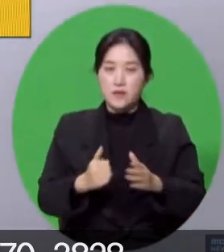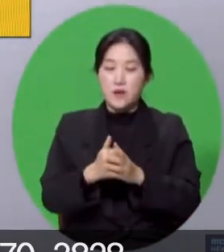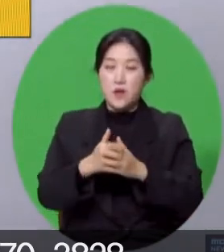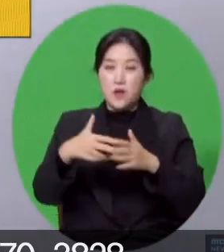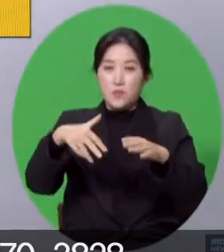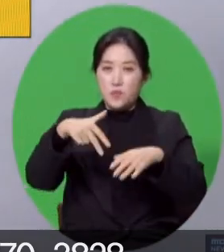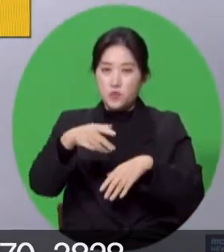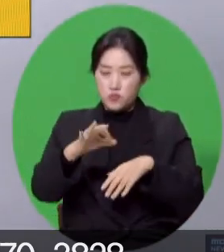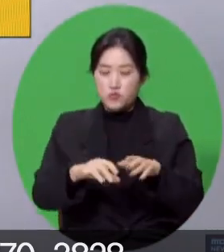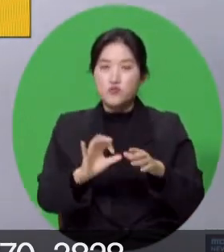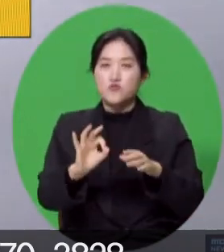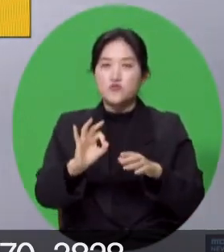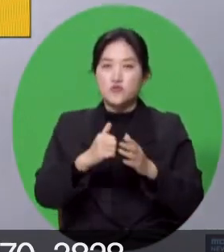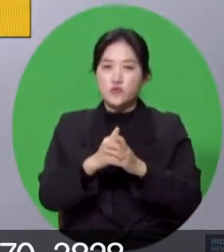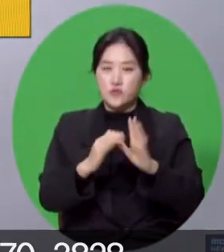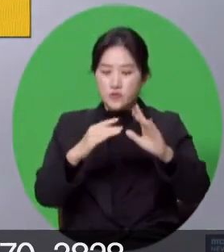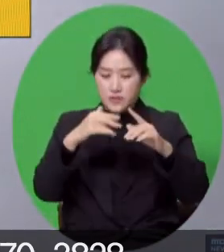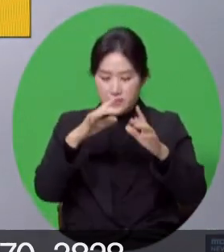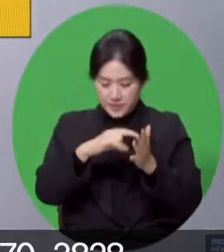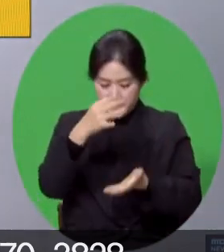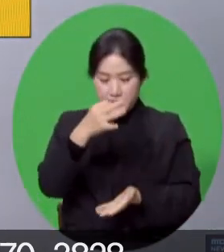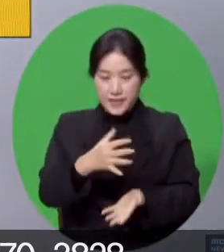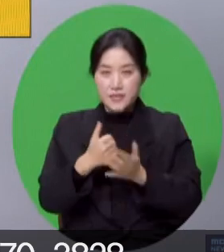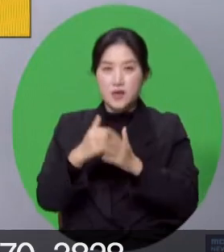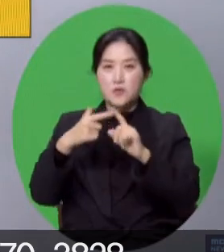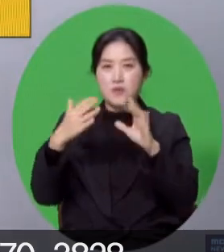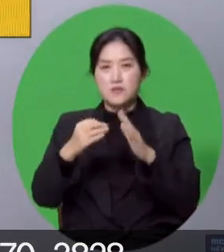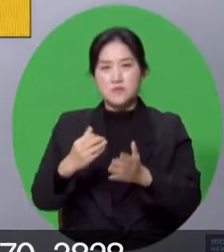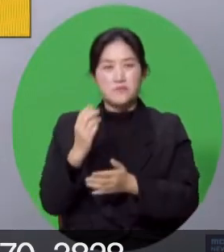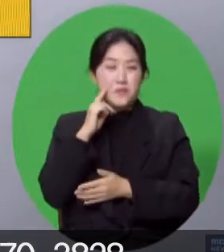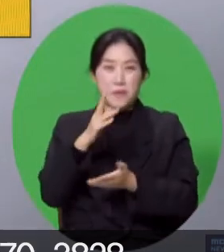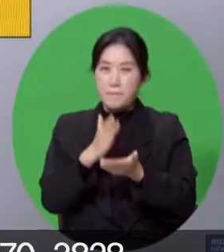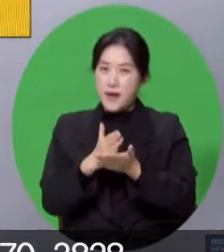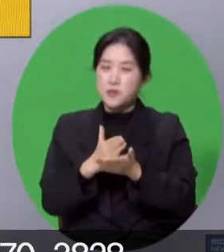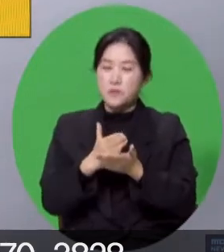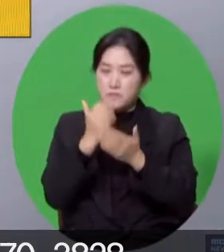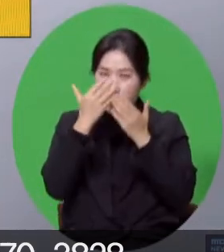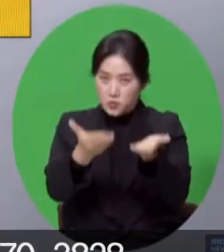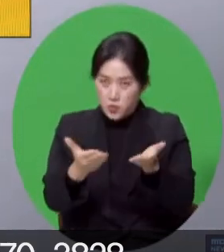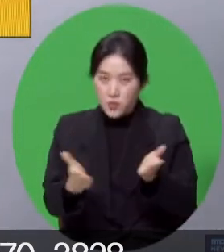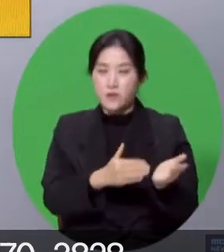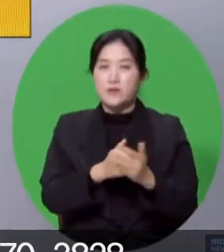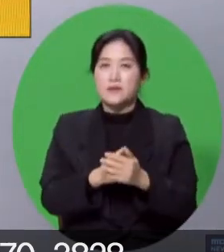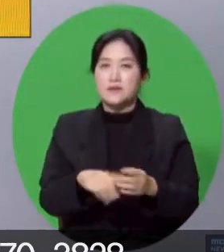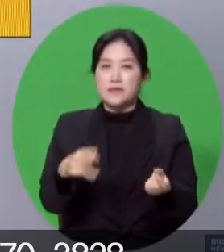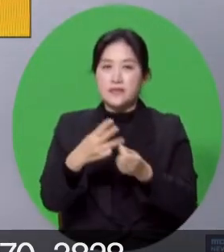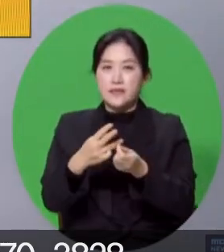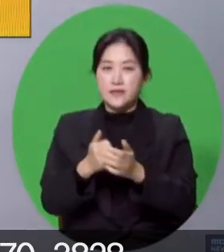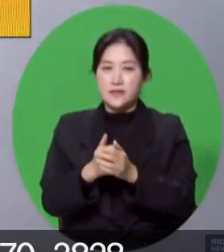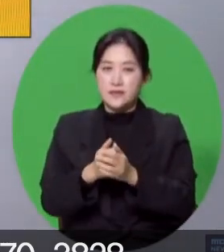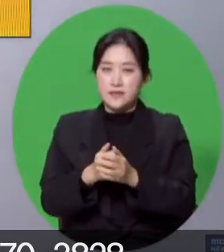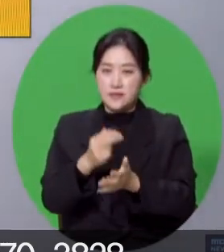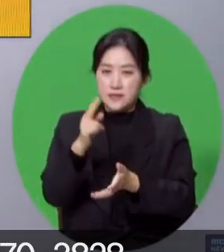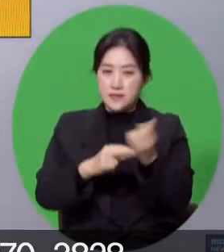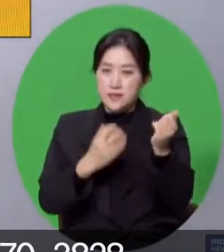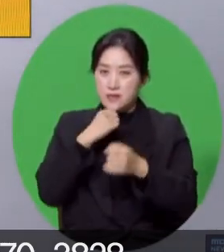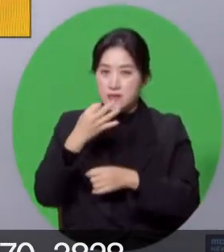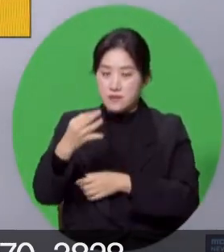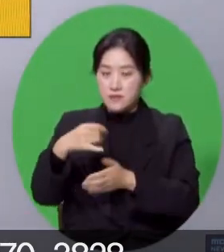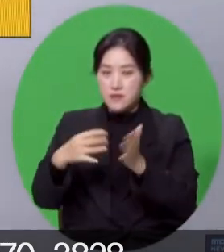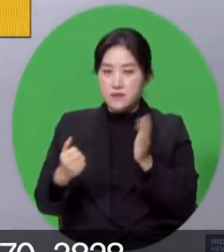같은 이런 것은 좀 과하다. 그거는 면제 중에 맞다. 3. 양도세는 다주택자 매물 출회를